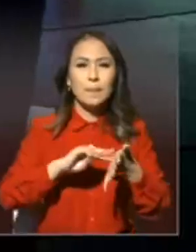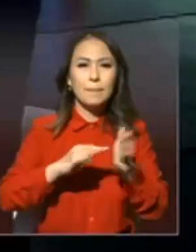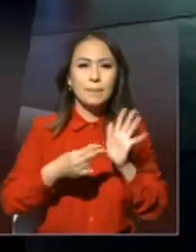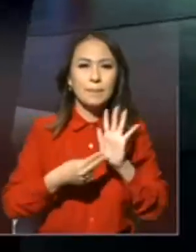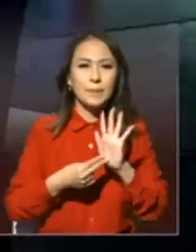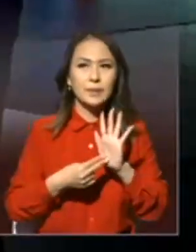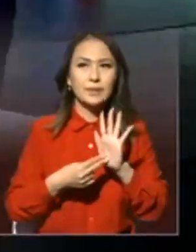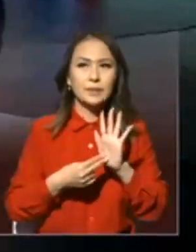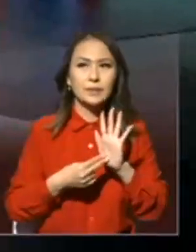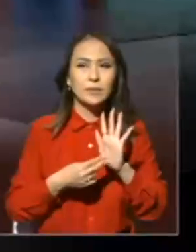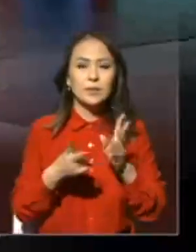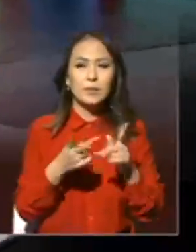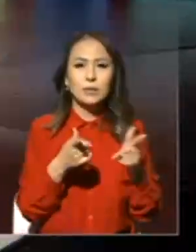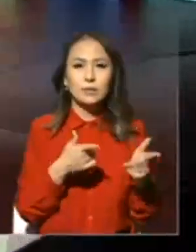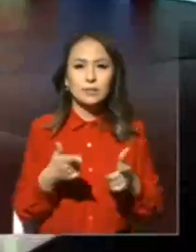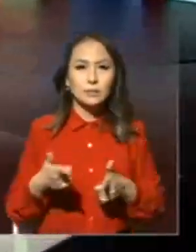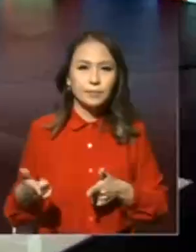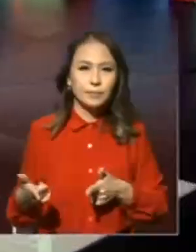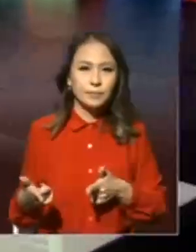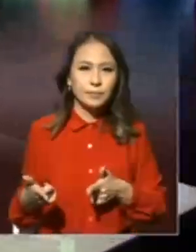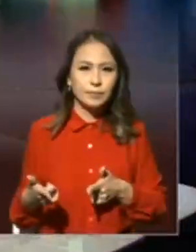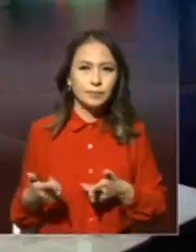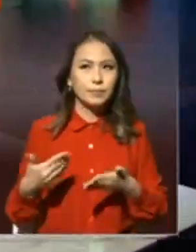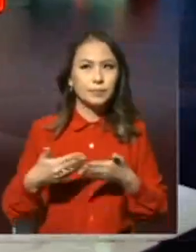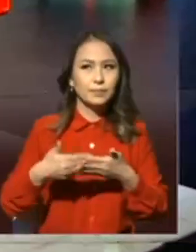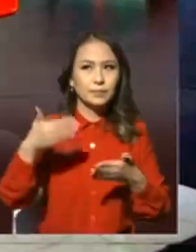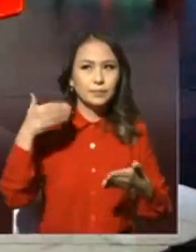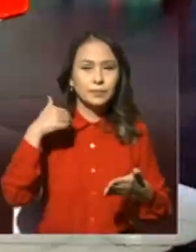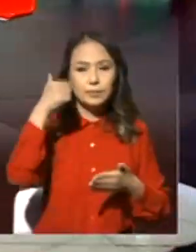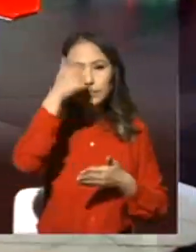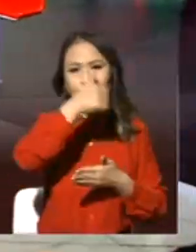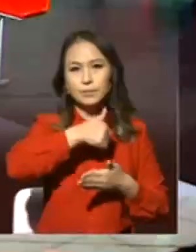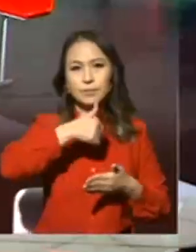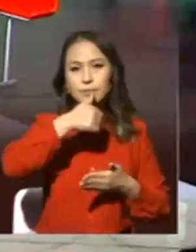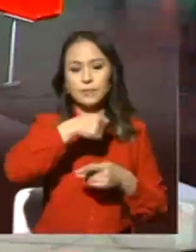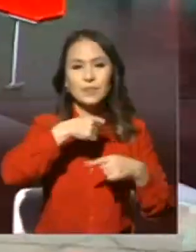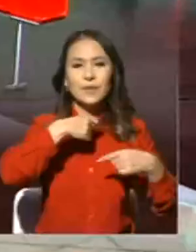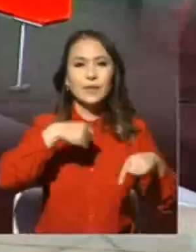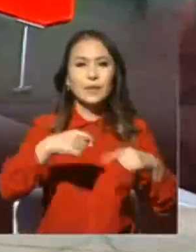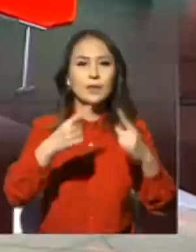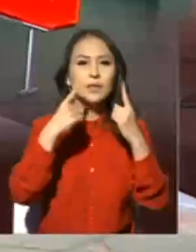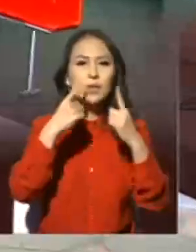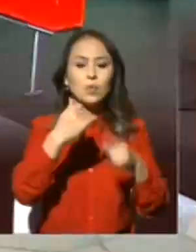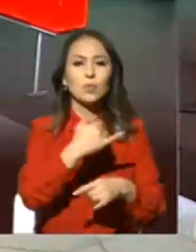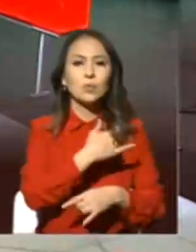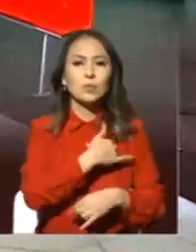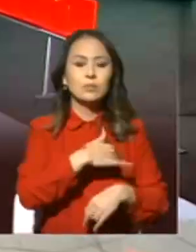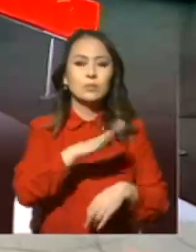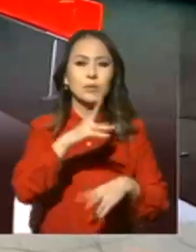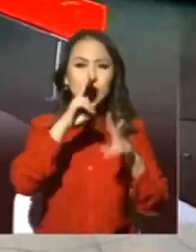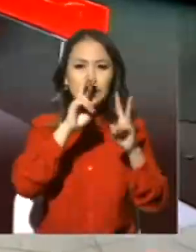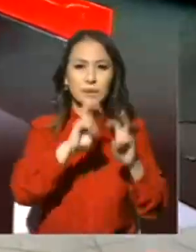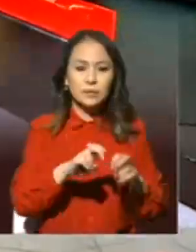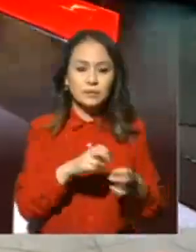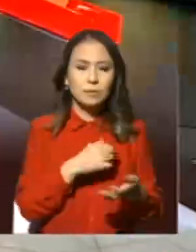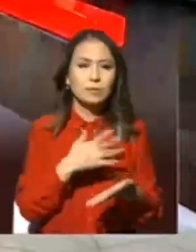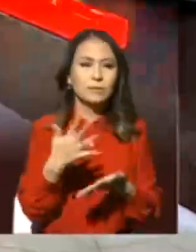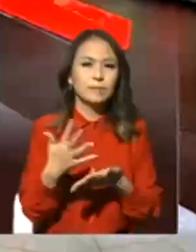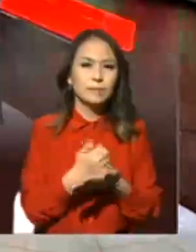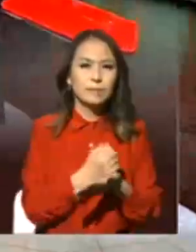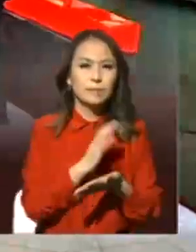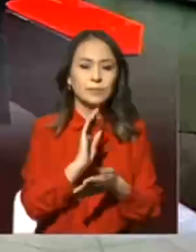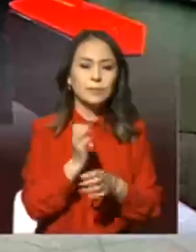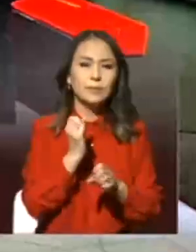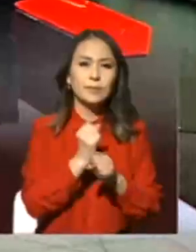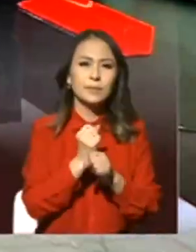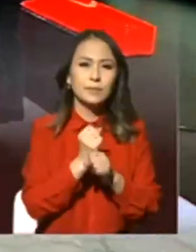нәрсе, оны жоспарлау керек. Былтыр әркімге ірі сауда желісі болғанда мен бүгін барып тексеремін, қолымнан істеймін деген